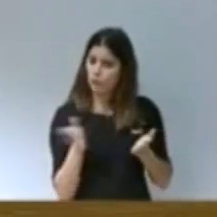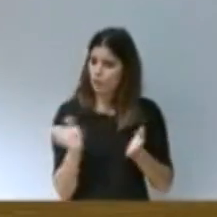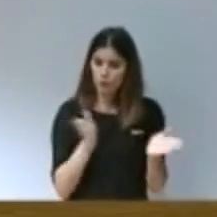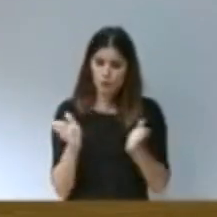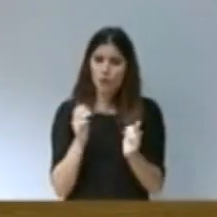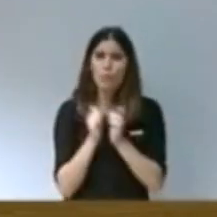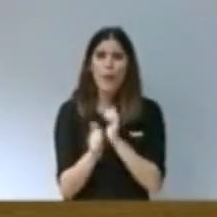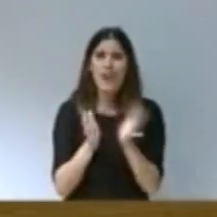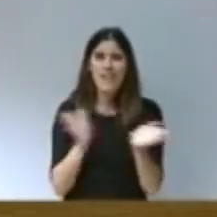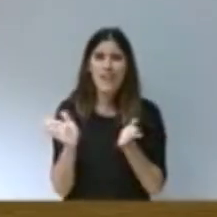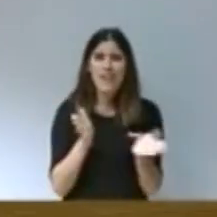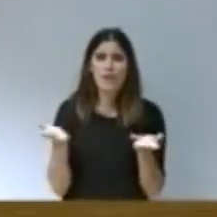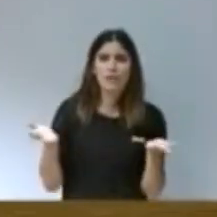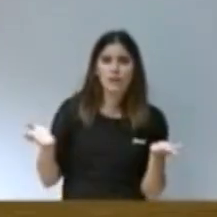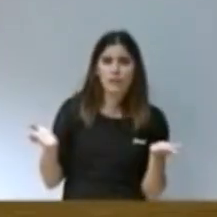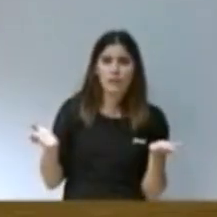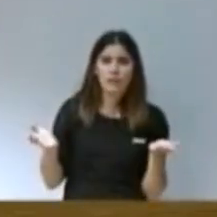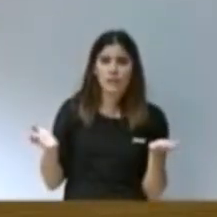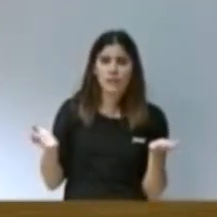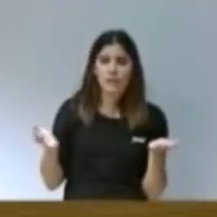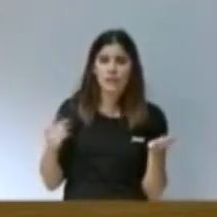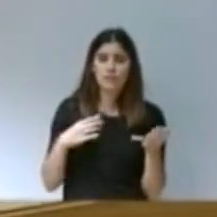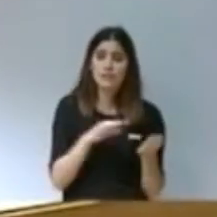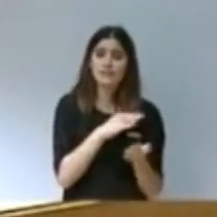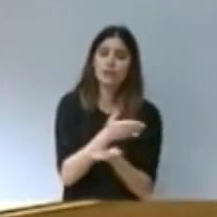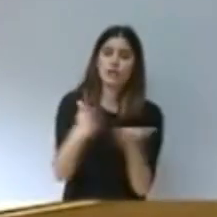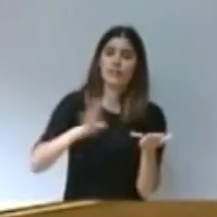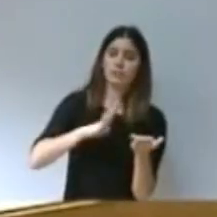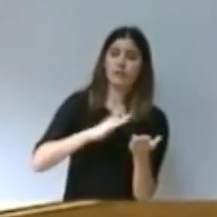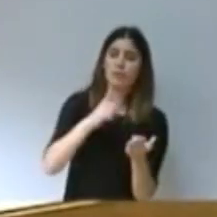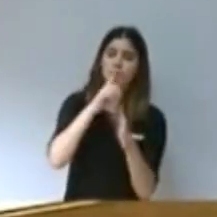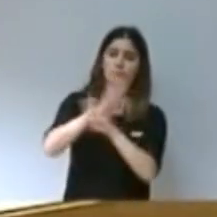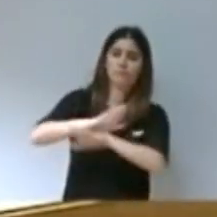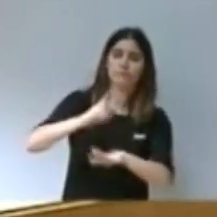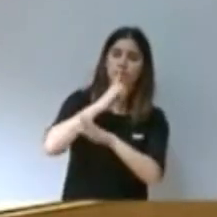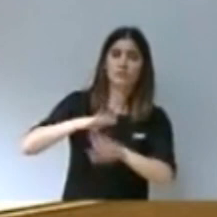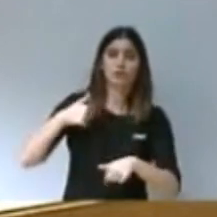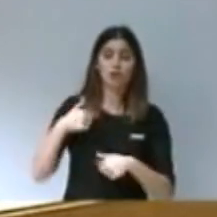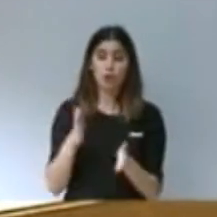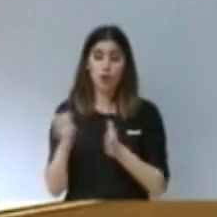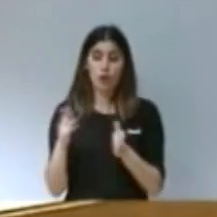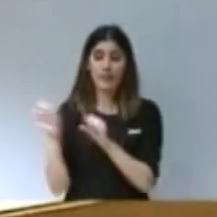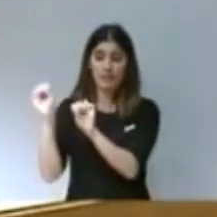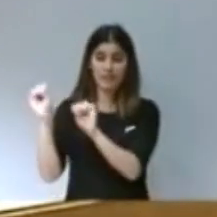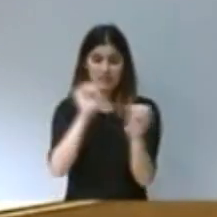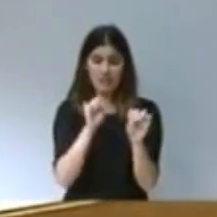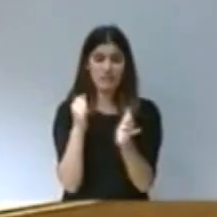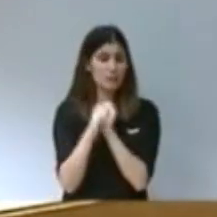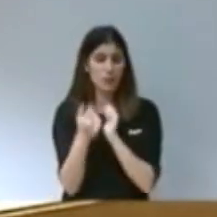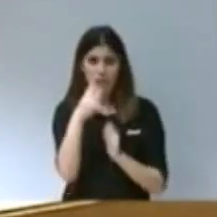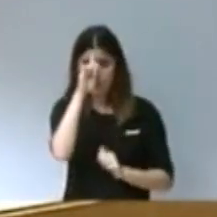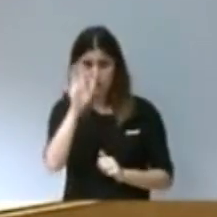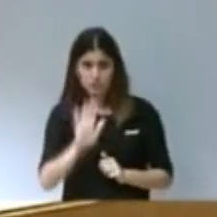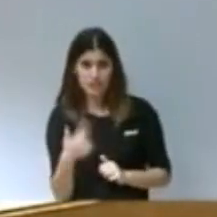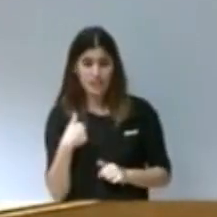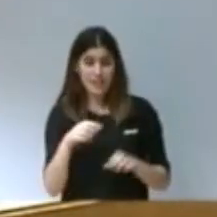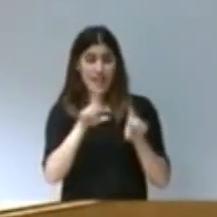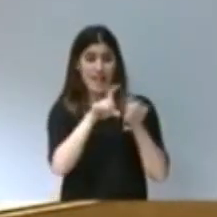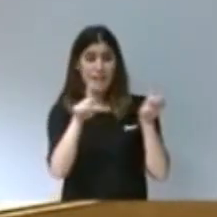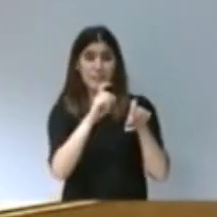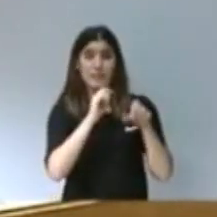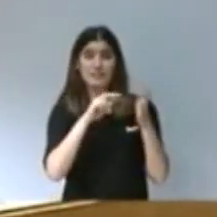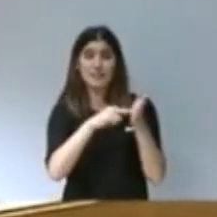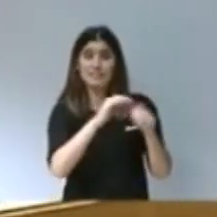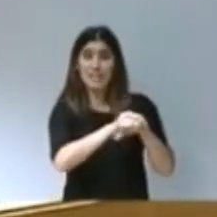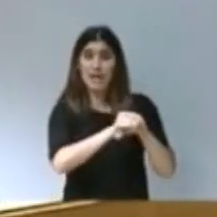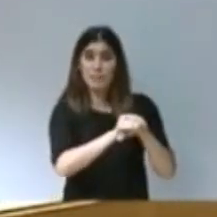No sé. Senyories, per favor. Senyories. No sé què està defensant vostès. Eixes empreses amigues